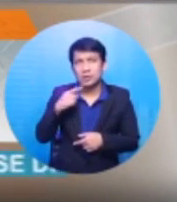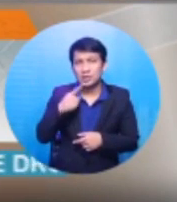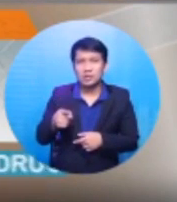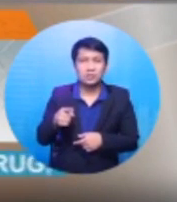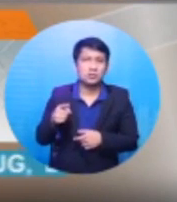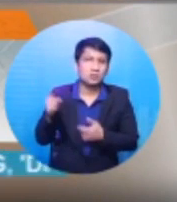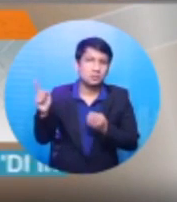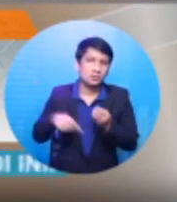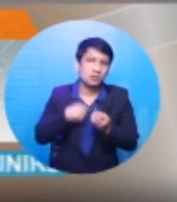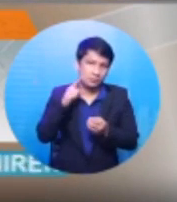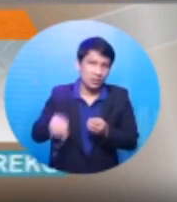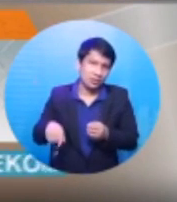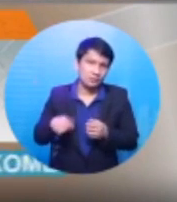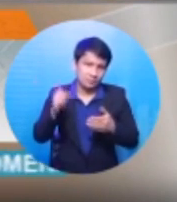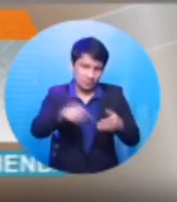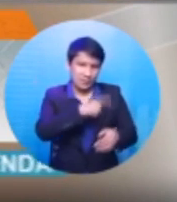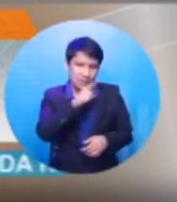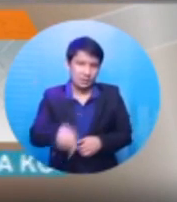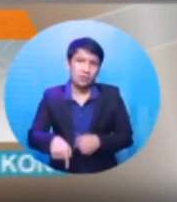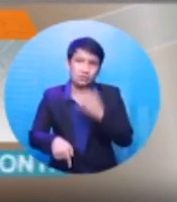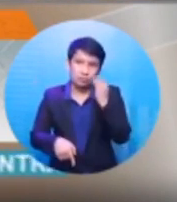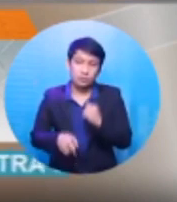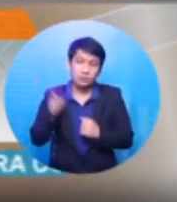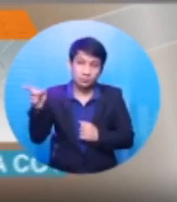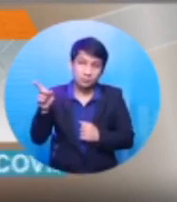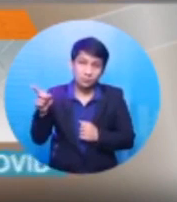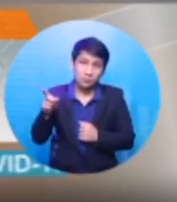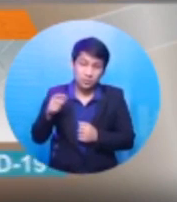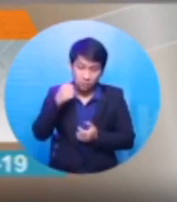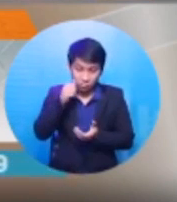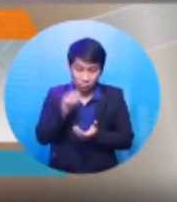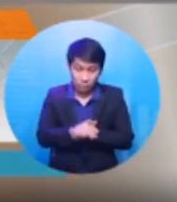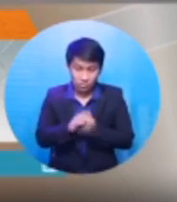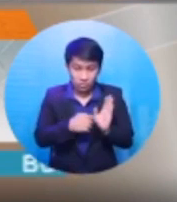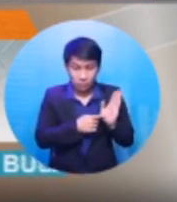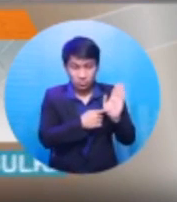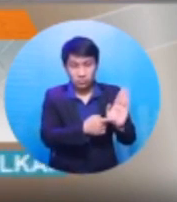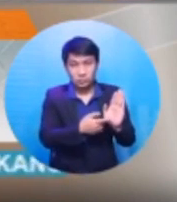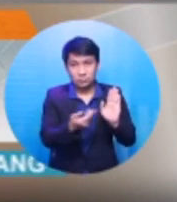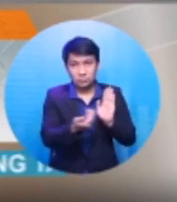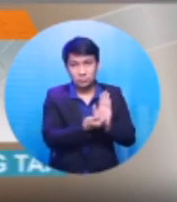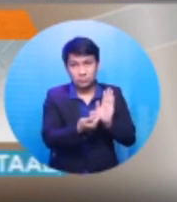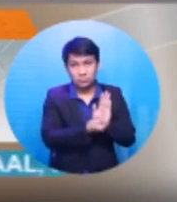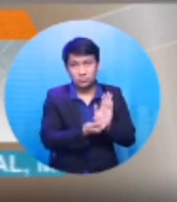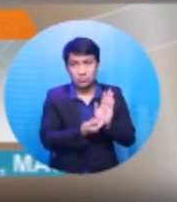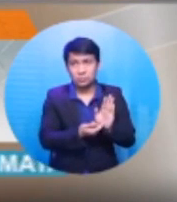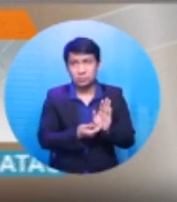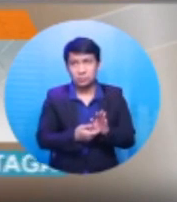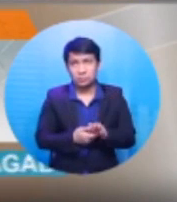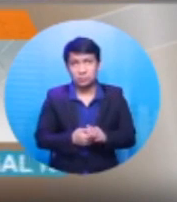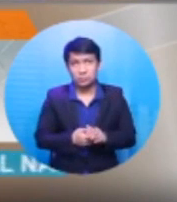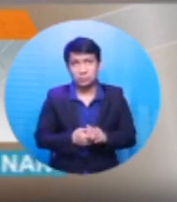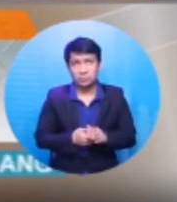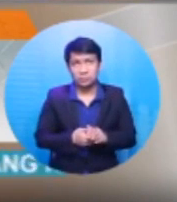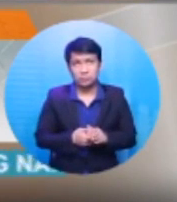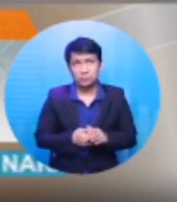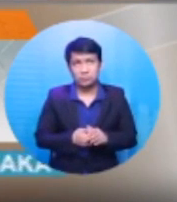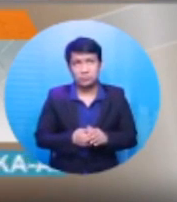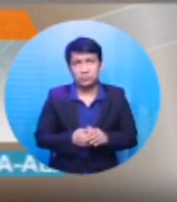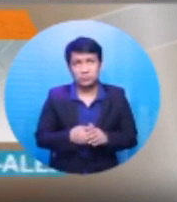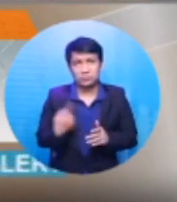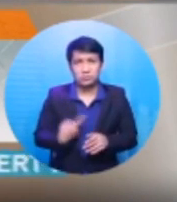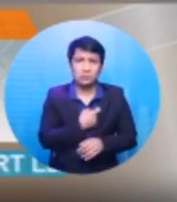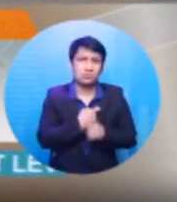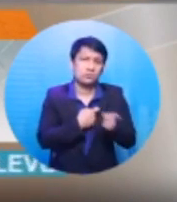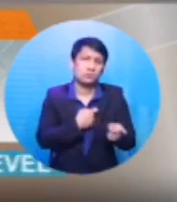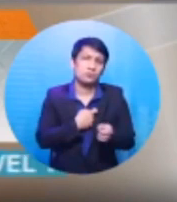So, madidisapprove yan kasi ikaw na bilang spouse, magpapakita ng ebidensya na spouse ka at kumplain ka sa... Ang sakit-sakit, sir, eh. Apo. Wala